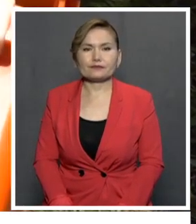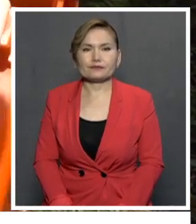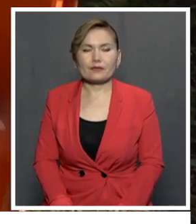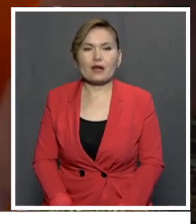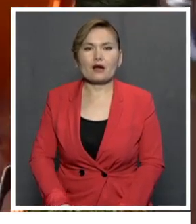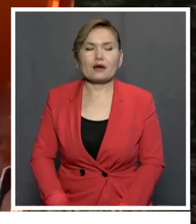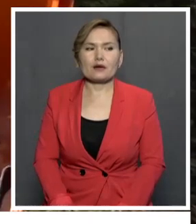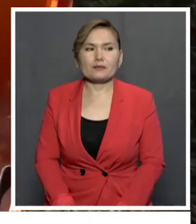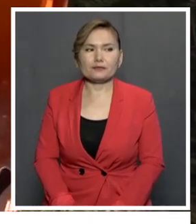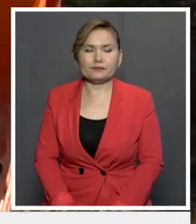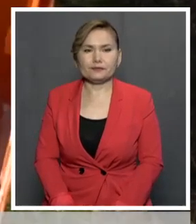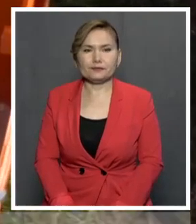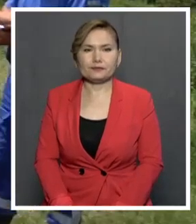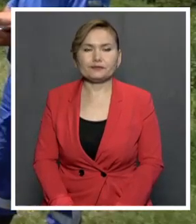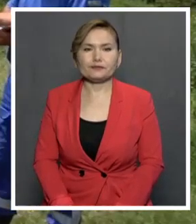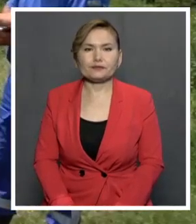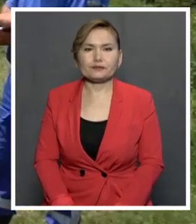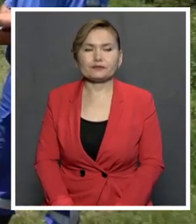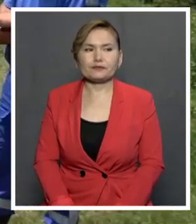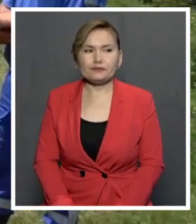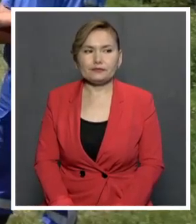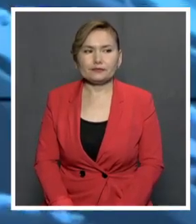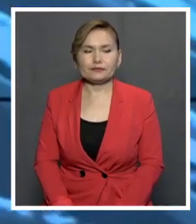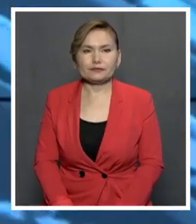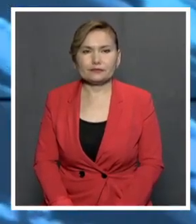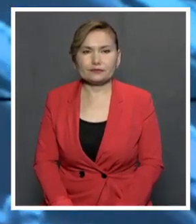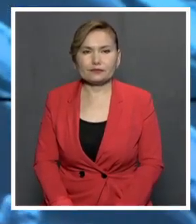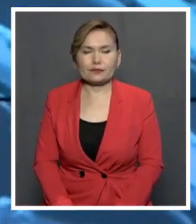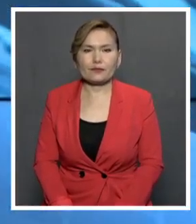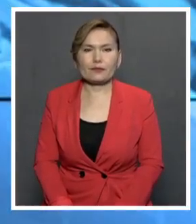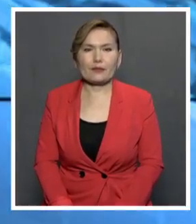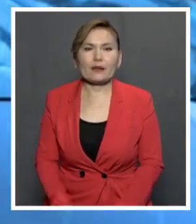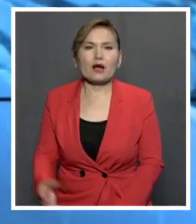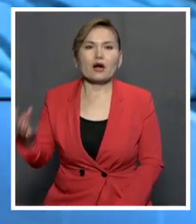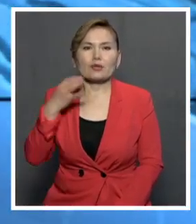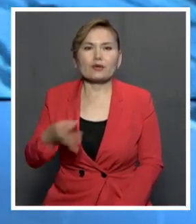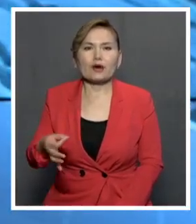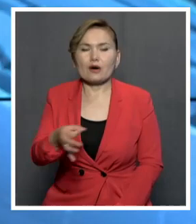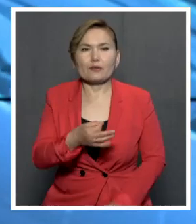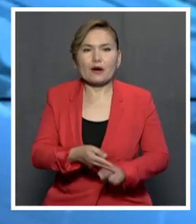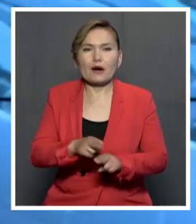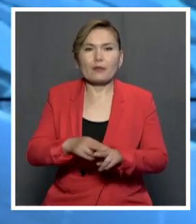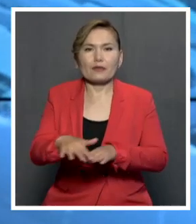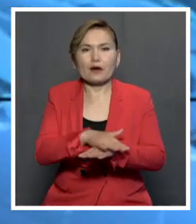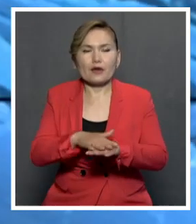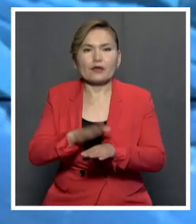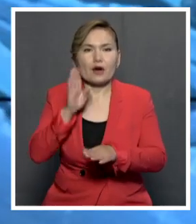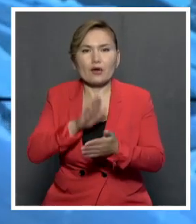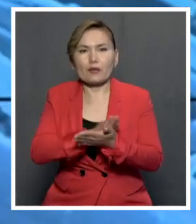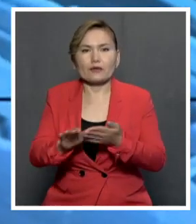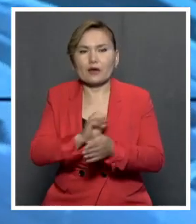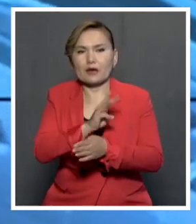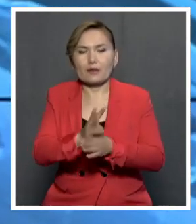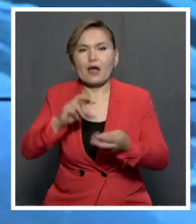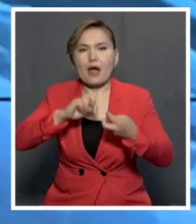Түркістан облысынан Ғани Қалмаханов, Тұрлан Нұрбек, Қазақстан ұлттық телеарнасы. Жалғастырамыз. Қызылорда облысында халықты ауыз сумен қамту